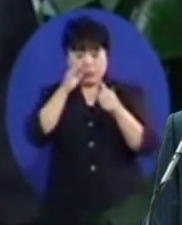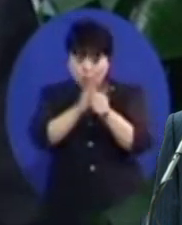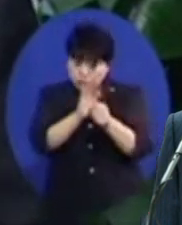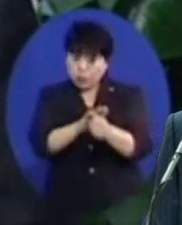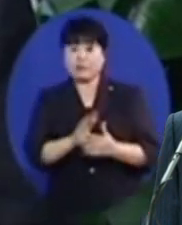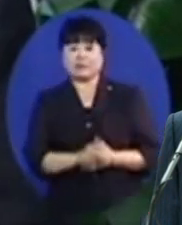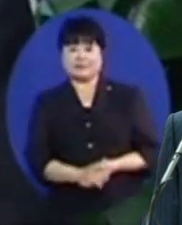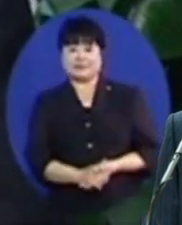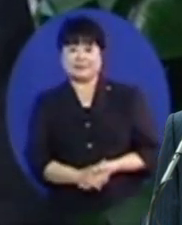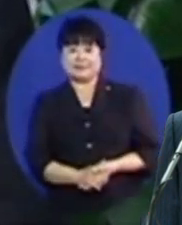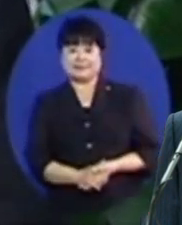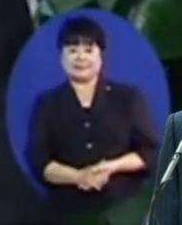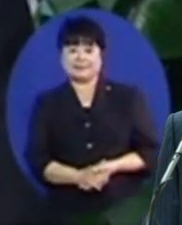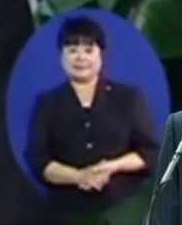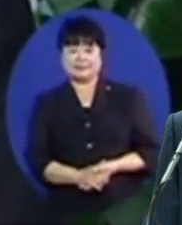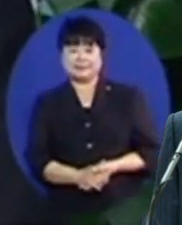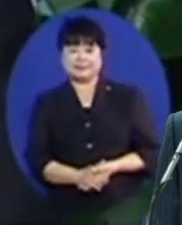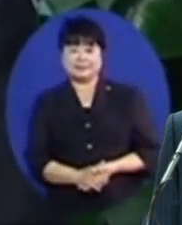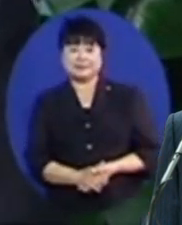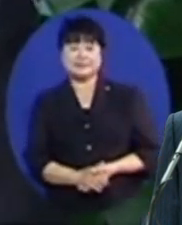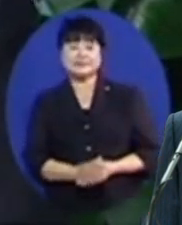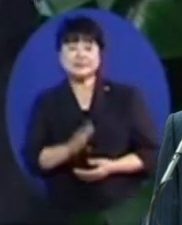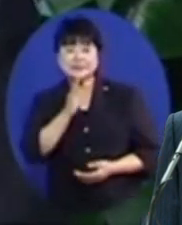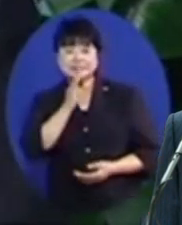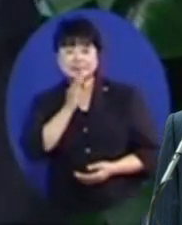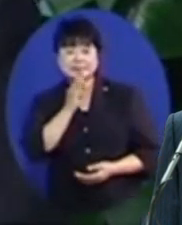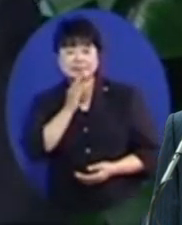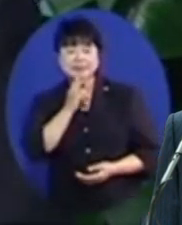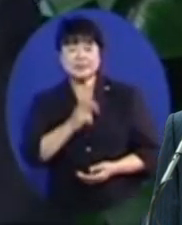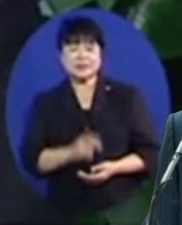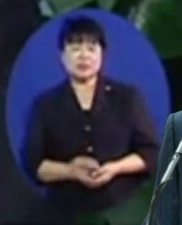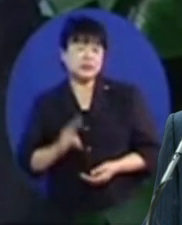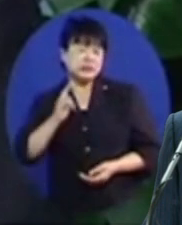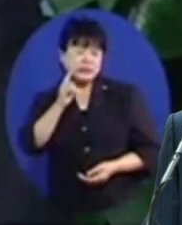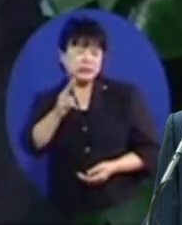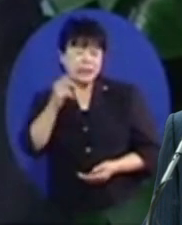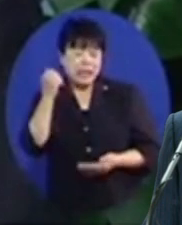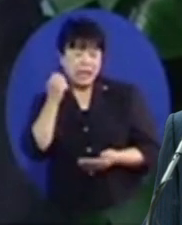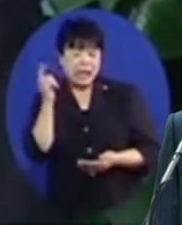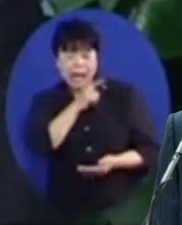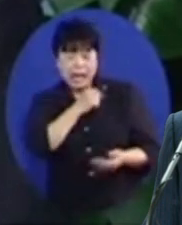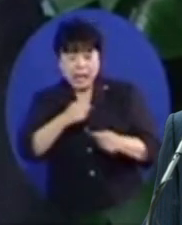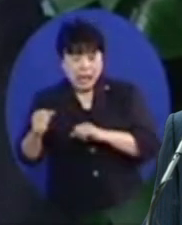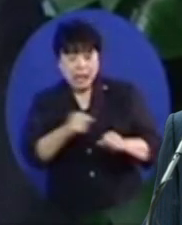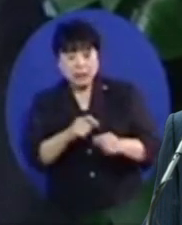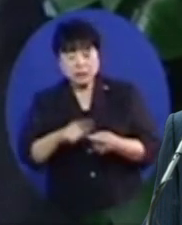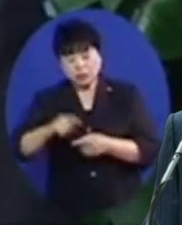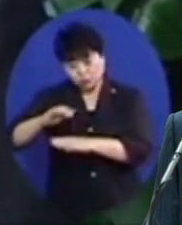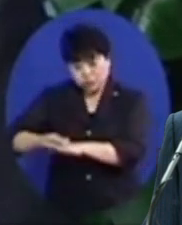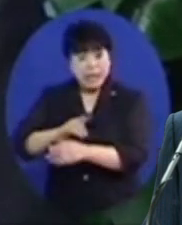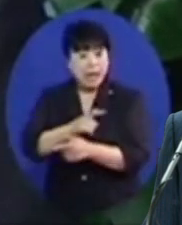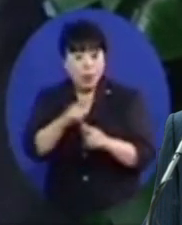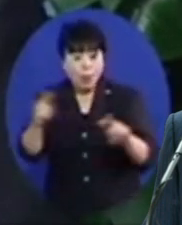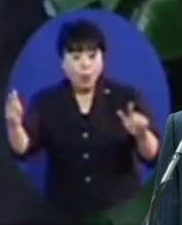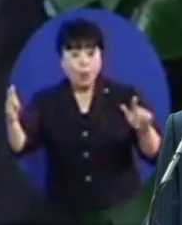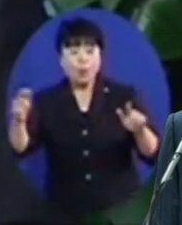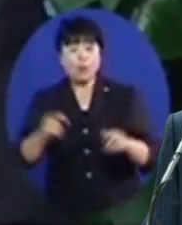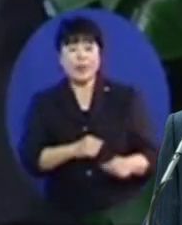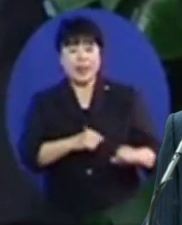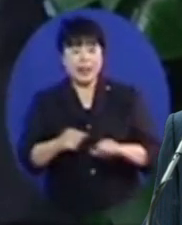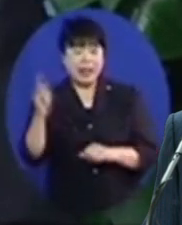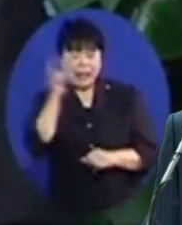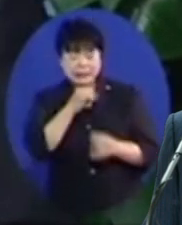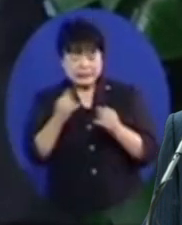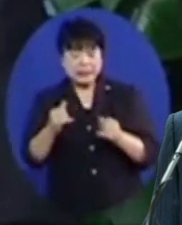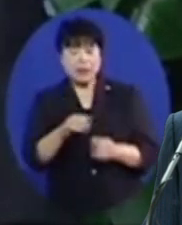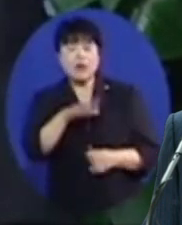것입니다. 도를 넘치게 악을 행하도록 하나님은 버려놓지 않습니다. 행악자를